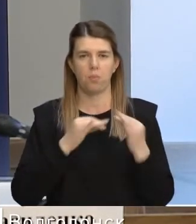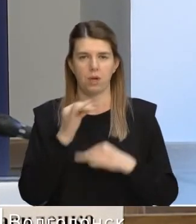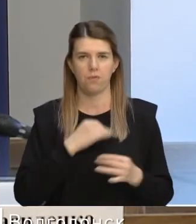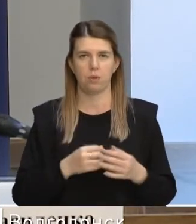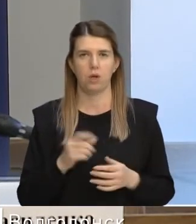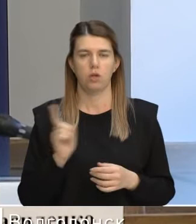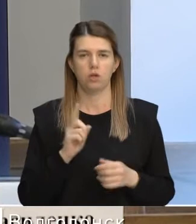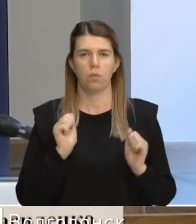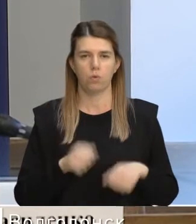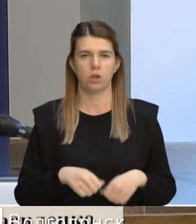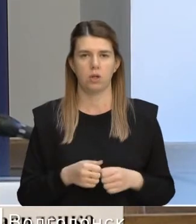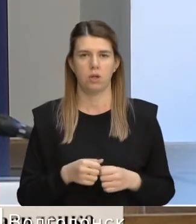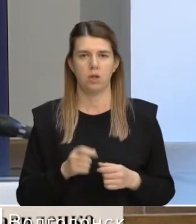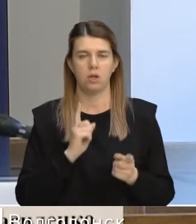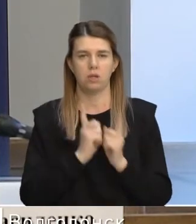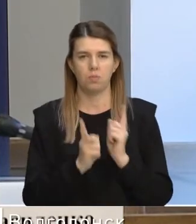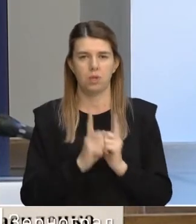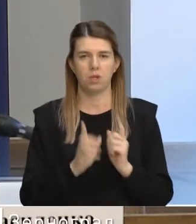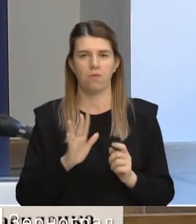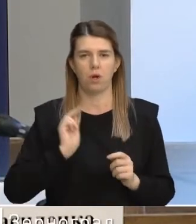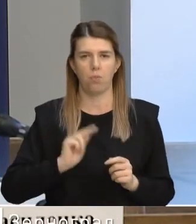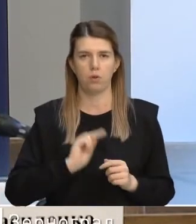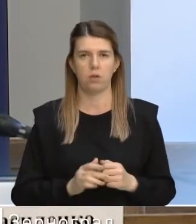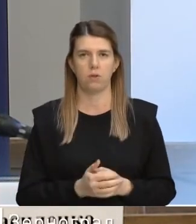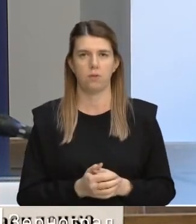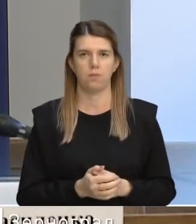поговорим, что мы можем поправить в работе